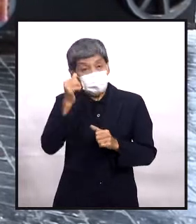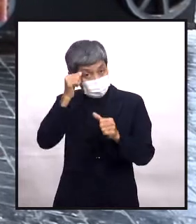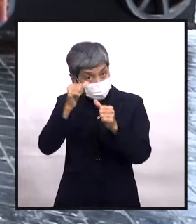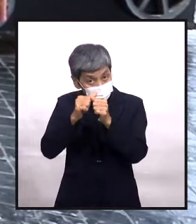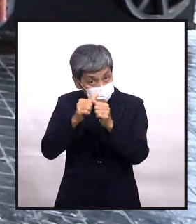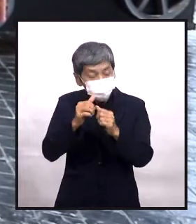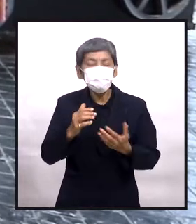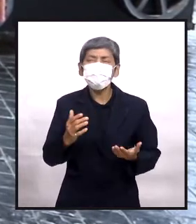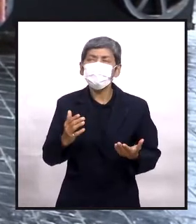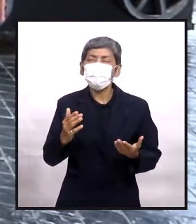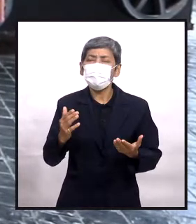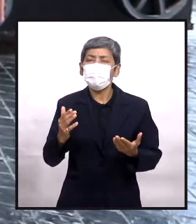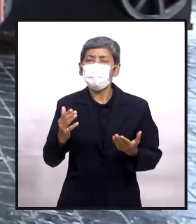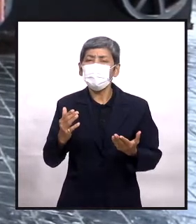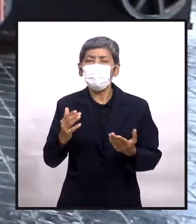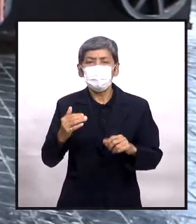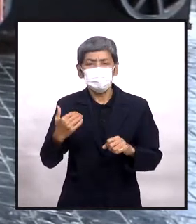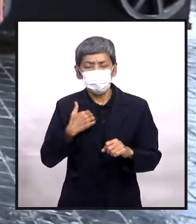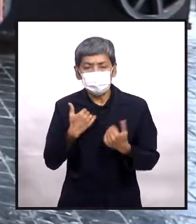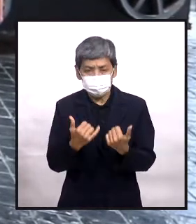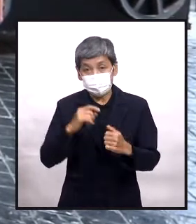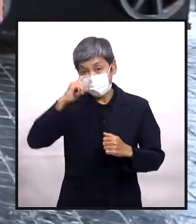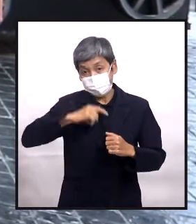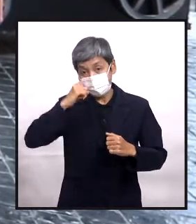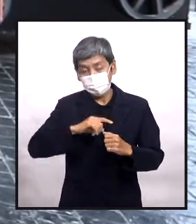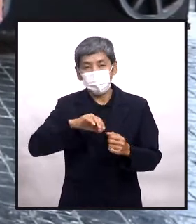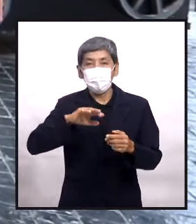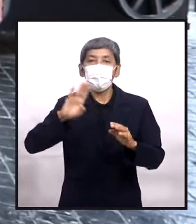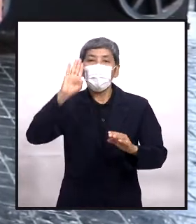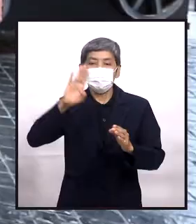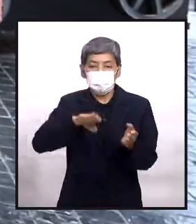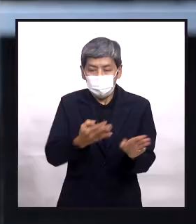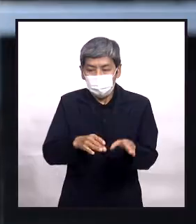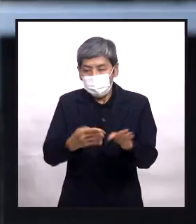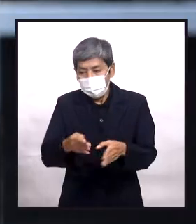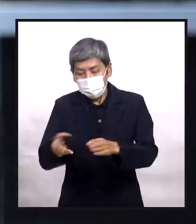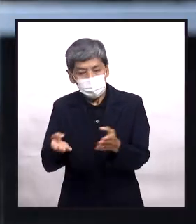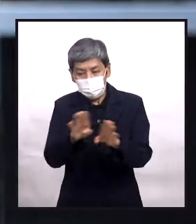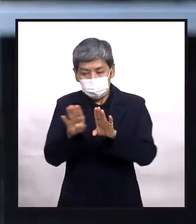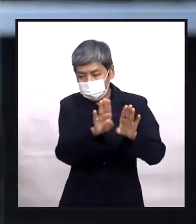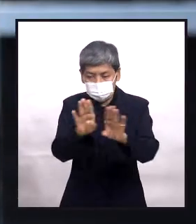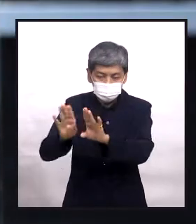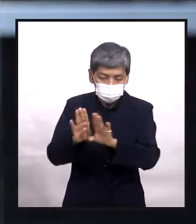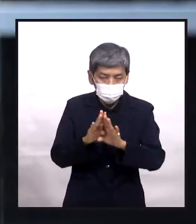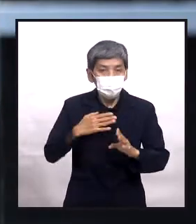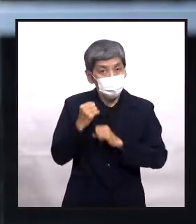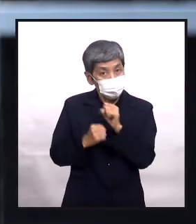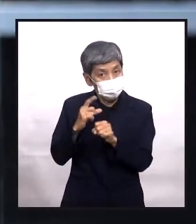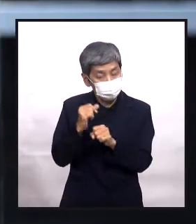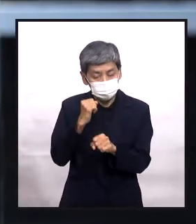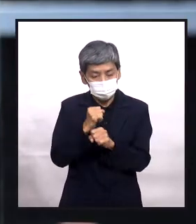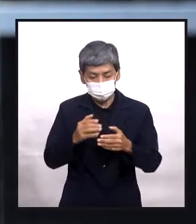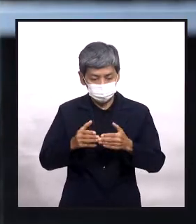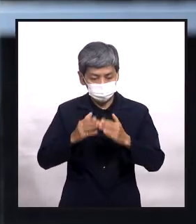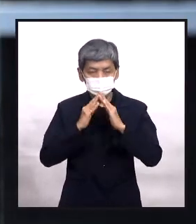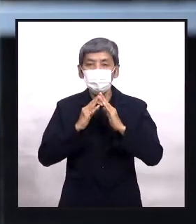จำได้เนี่ยก็คือบริษัททางร้านตลาดในไทยเนี่ยล้มละลายเกือบหมดเลยแต่ผมตอนนั้น20กว่าแล้วก็สร้างธุรกิจ